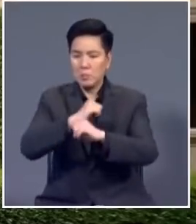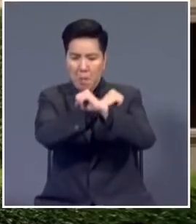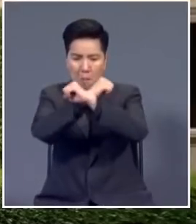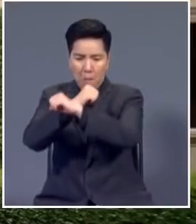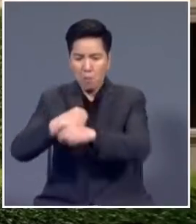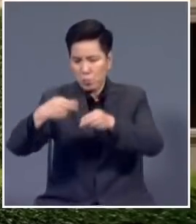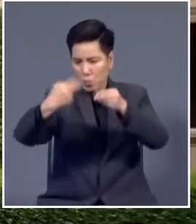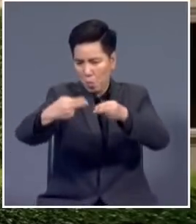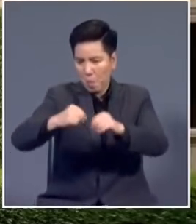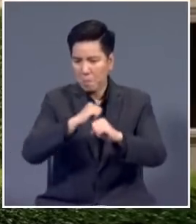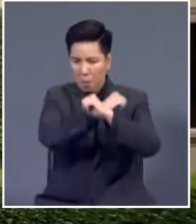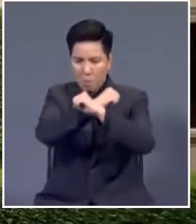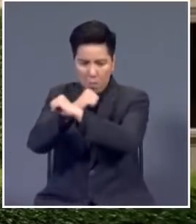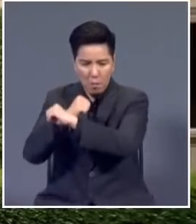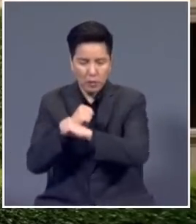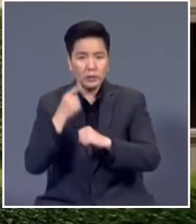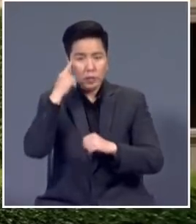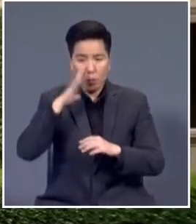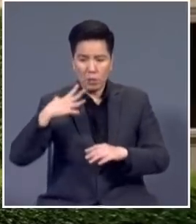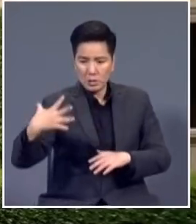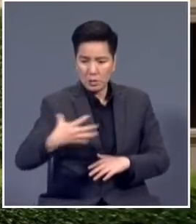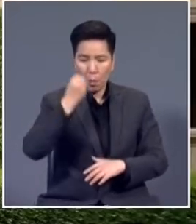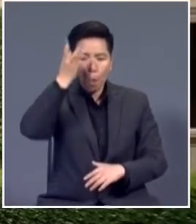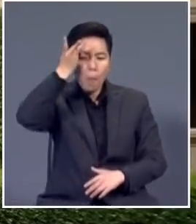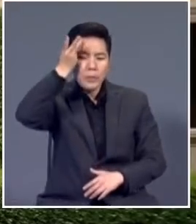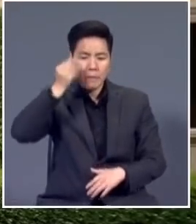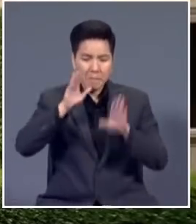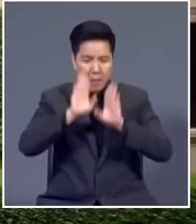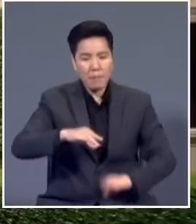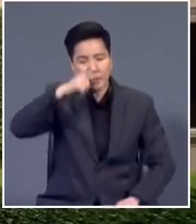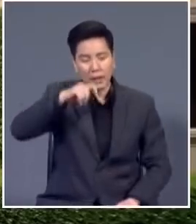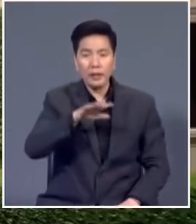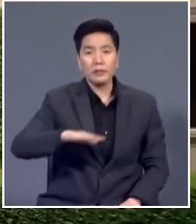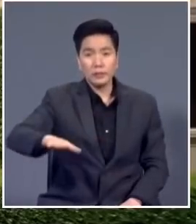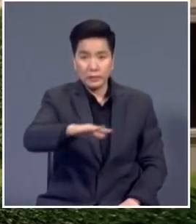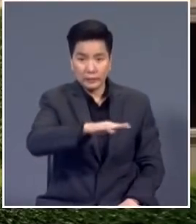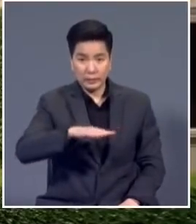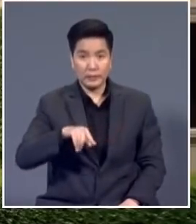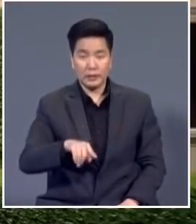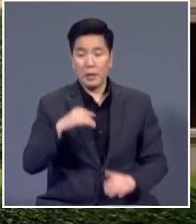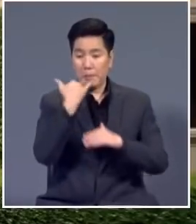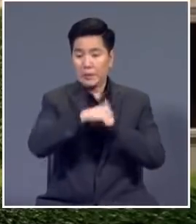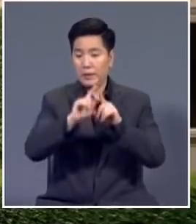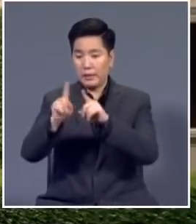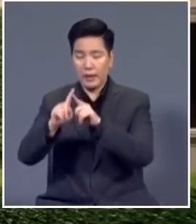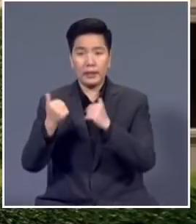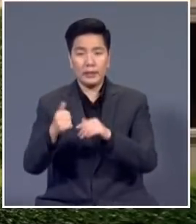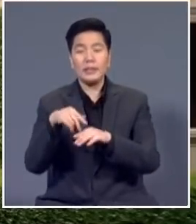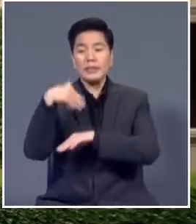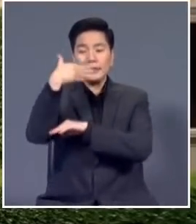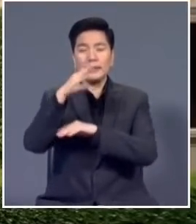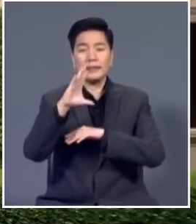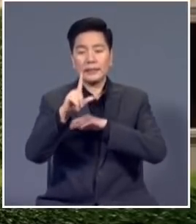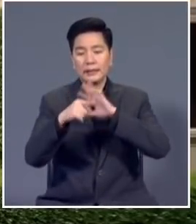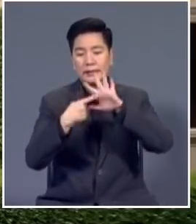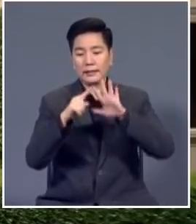ำสงครามหรือจากการที่จะเข้ามาครอบงำทางความคิดด้วยหลักคิดลัทธิของชาติอื่นชาตินิยมจึงมีความจำเป็นสำหรับ